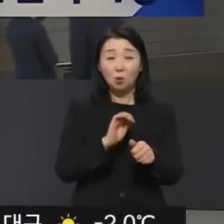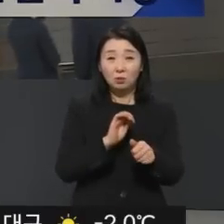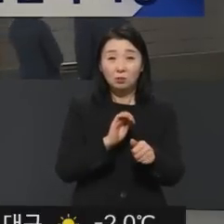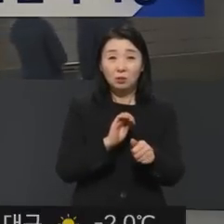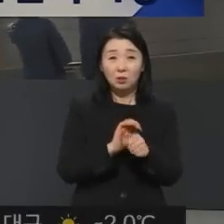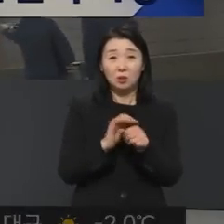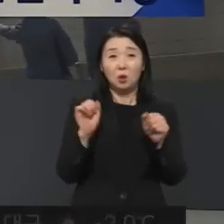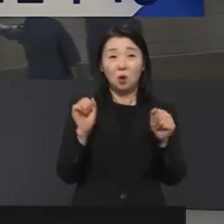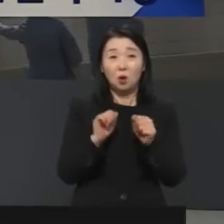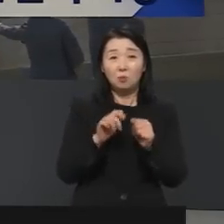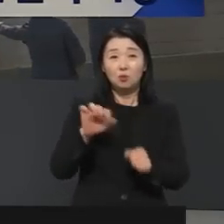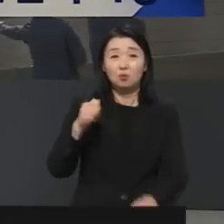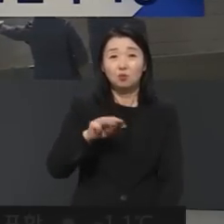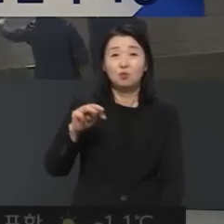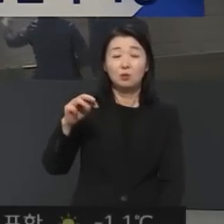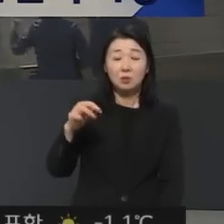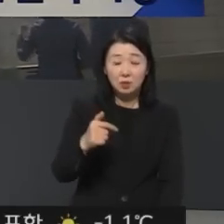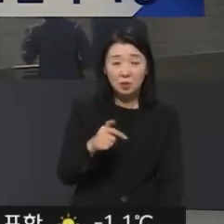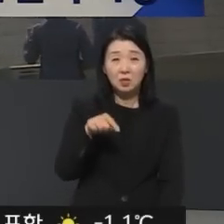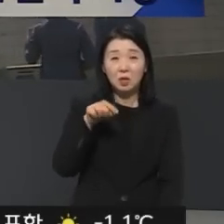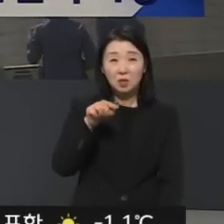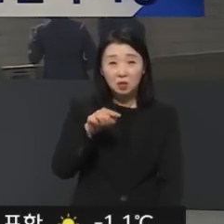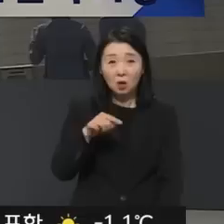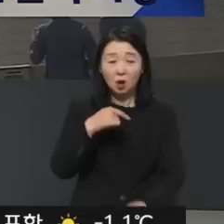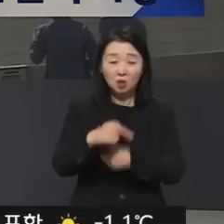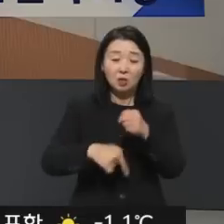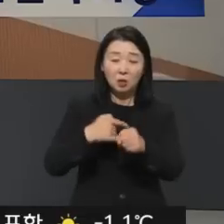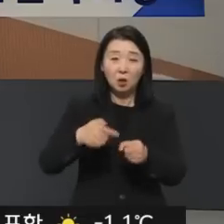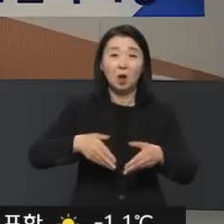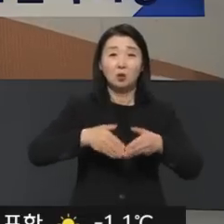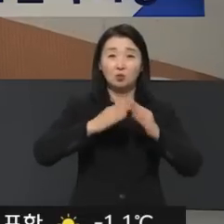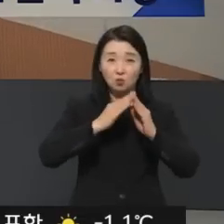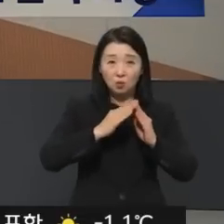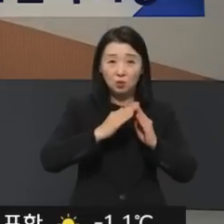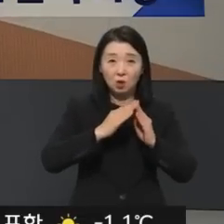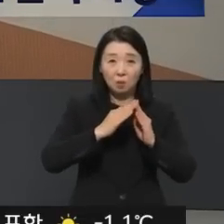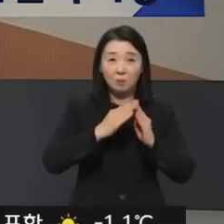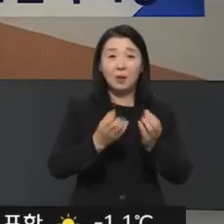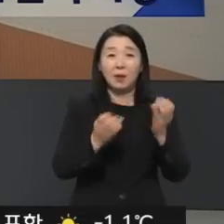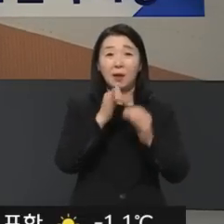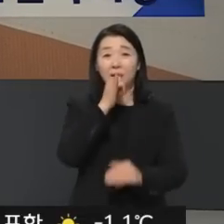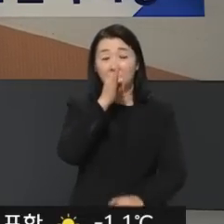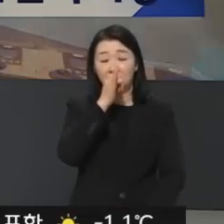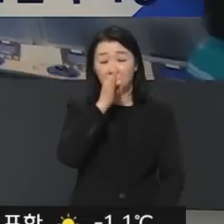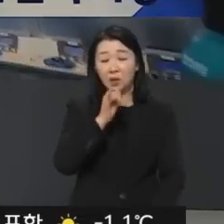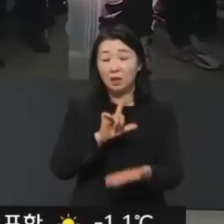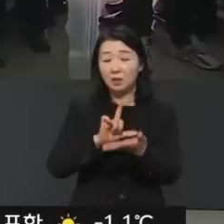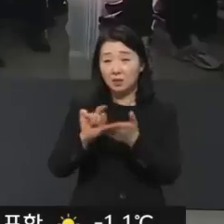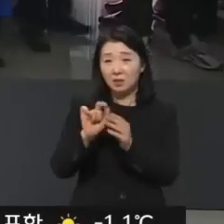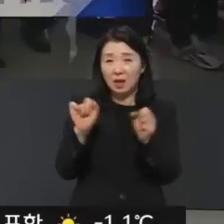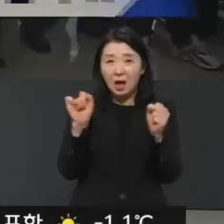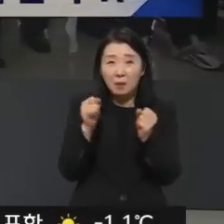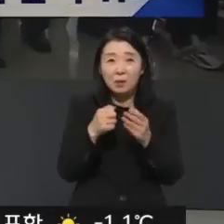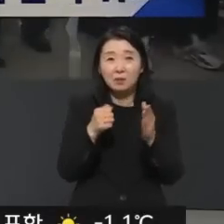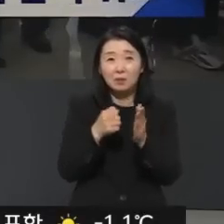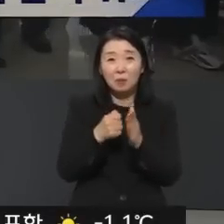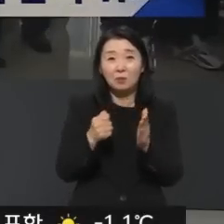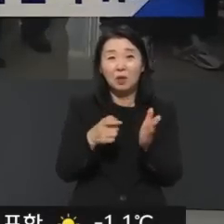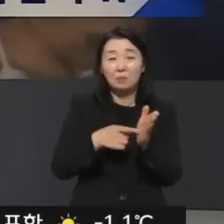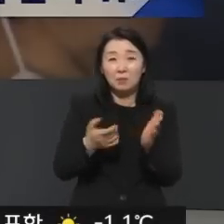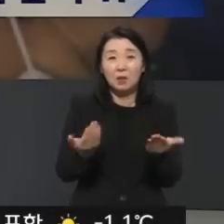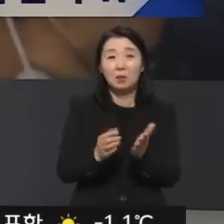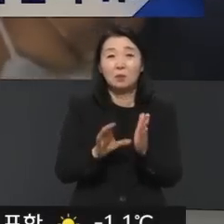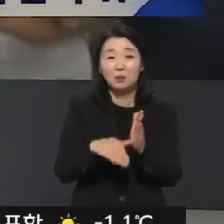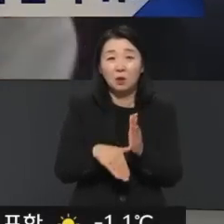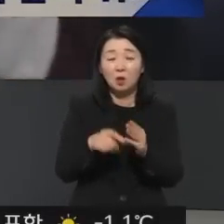신한울 원전 1호기 준공 기념식이 열렸습니다. 이 지자체가 한파로 비상근무에 돌입하면서 원래 기념식에 참석하려던